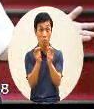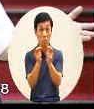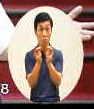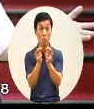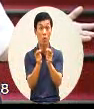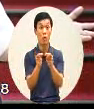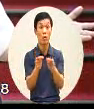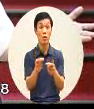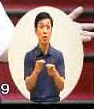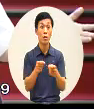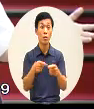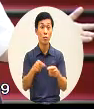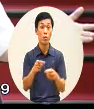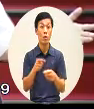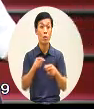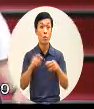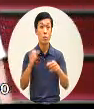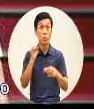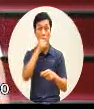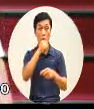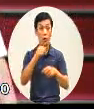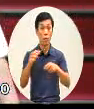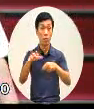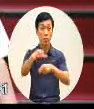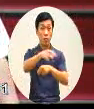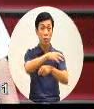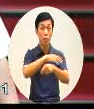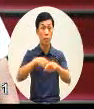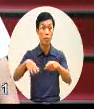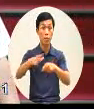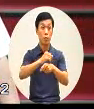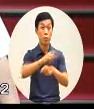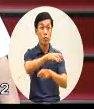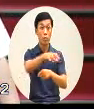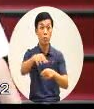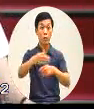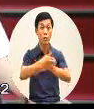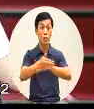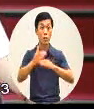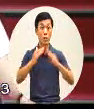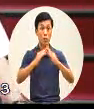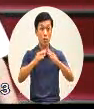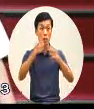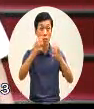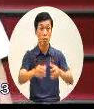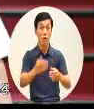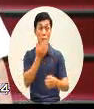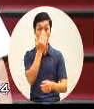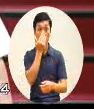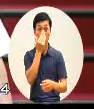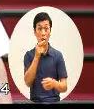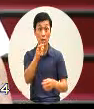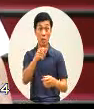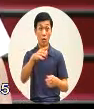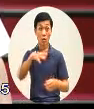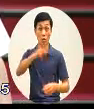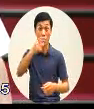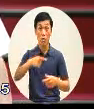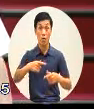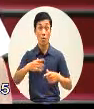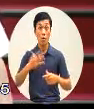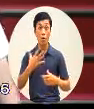专管区全国的各管区唔敢实施，恁会来实施？恁一定要偷门取火，发生代志恁该要